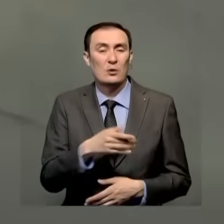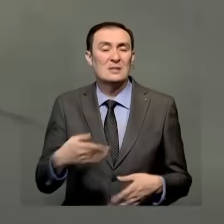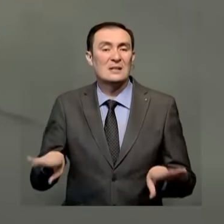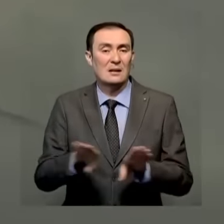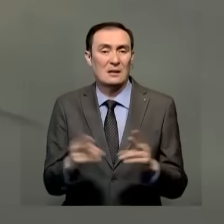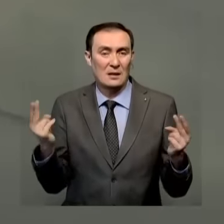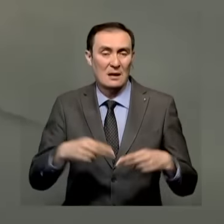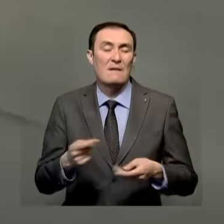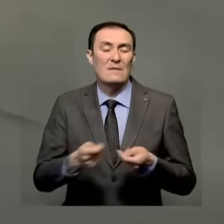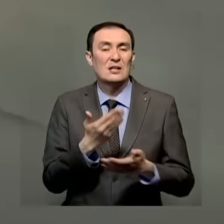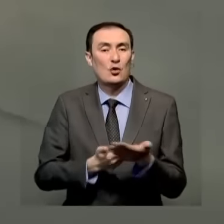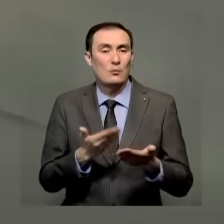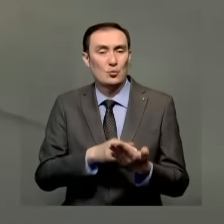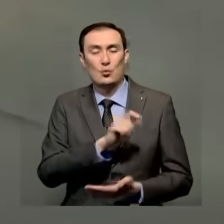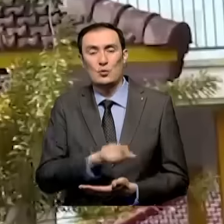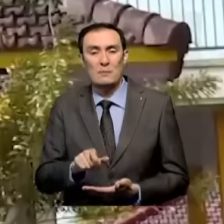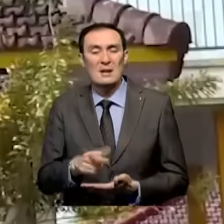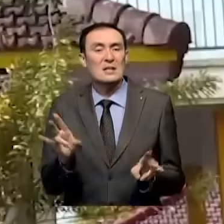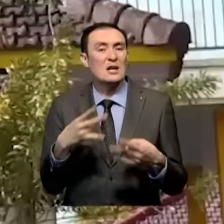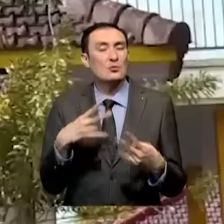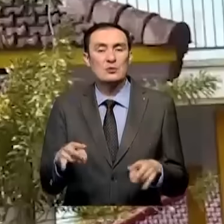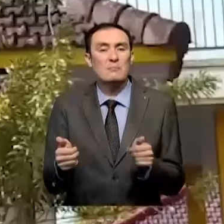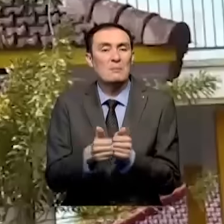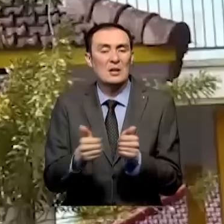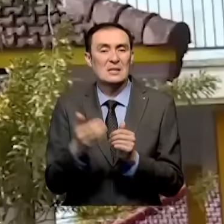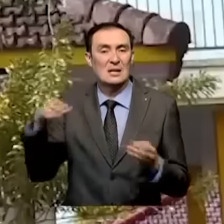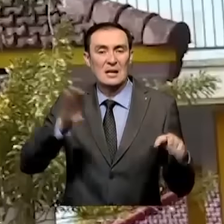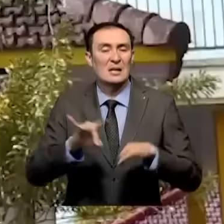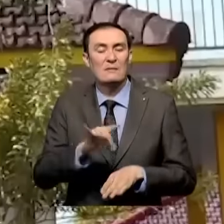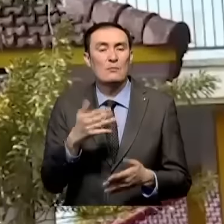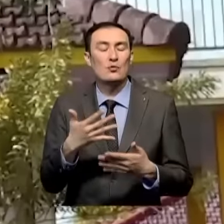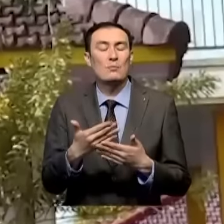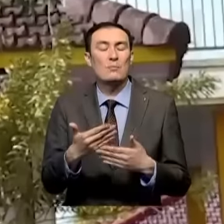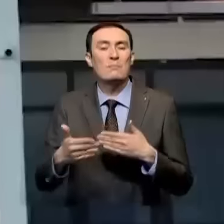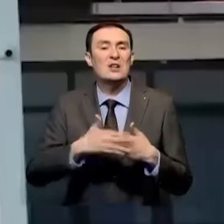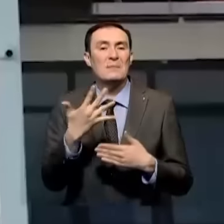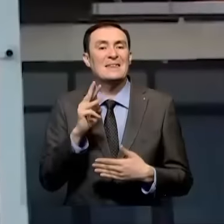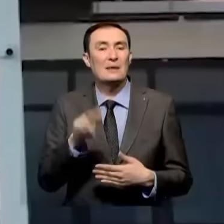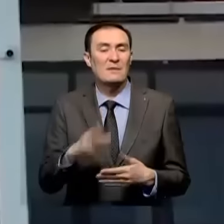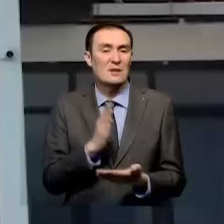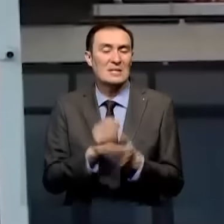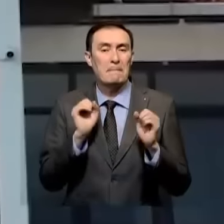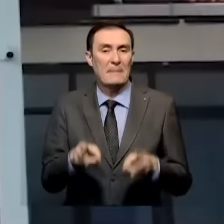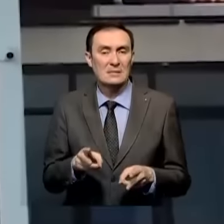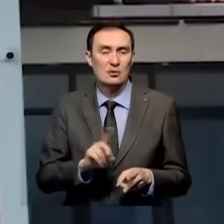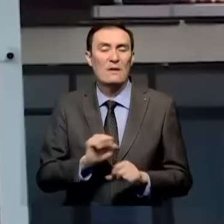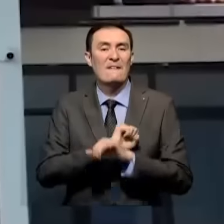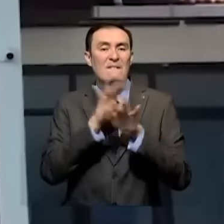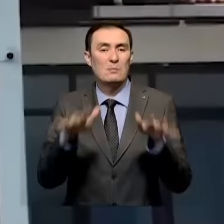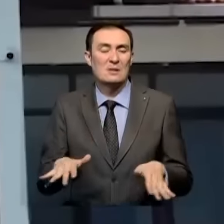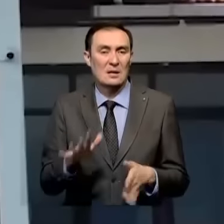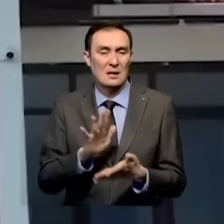закрыты. Власти рекомендуют местным жителям не приближаться к горе на расстоянии ближе 5 километров, так как существует угроза